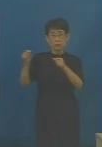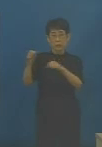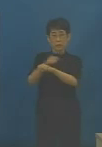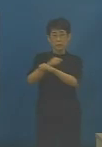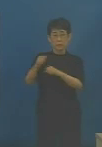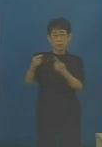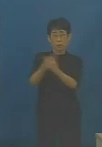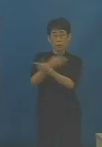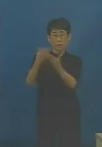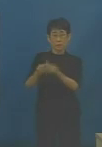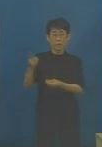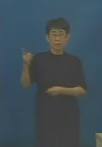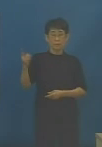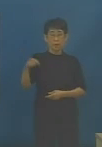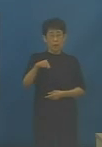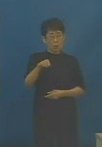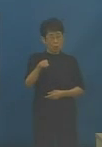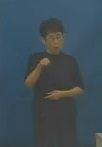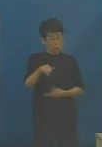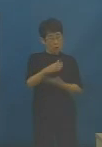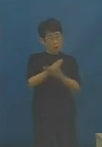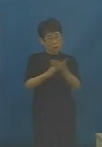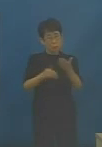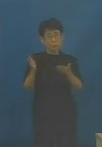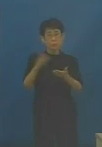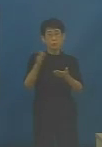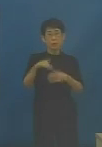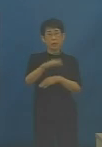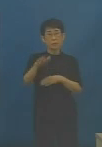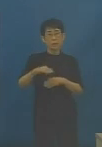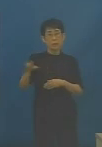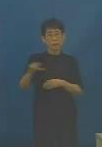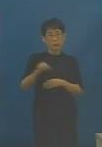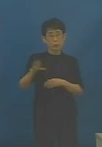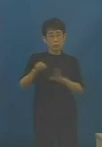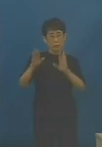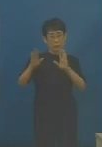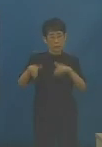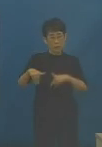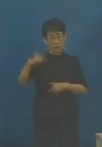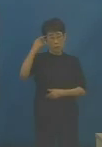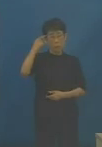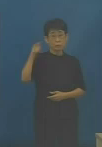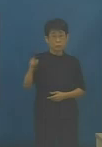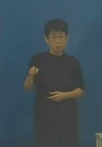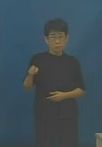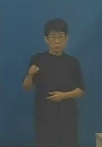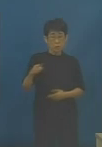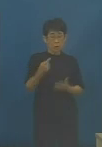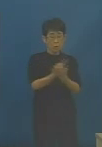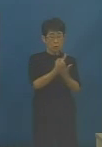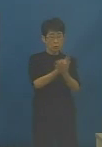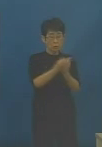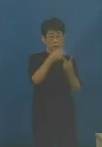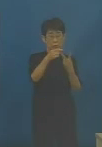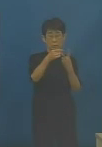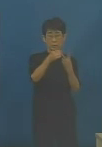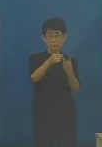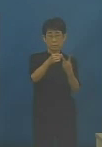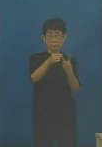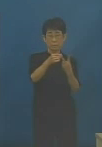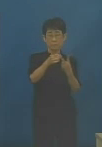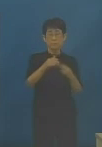こちらの方は半分程度は皆さん利用されたんじゃないでしょうか。で、あともう一つ議論が盛り上がった